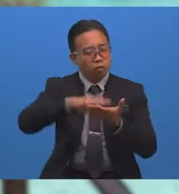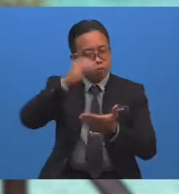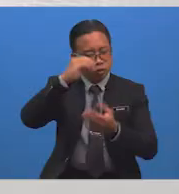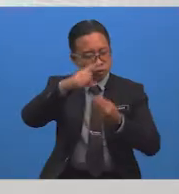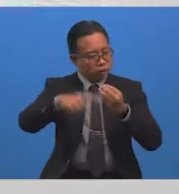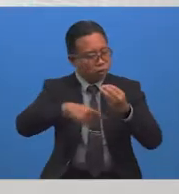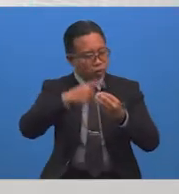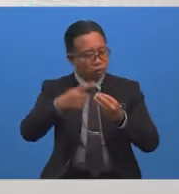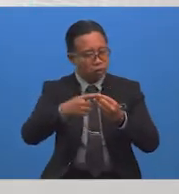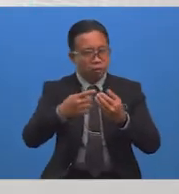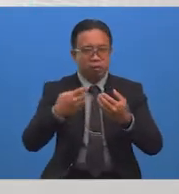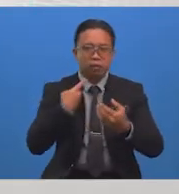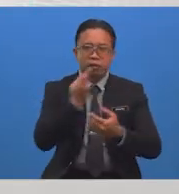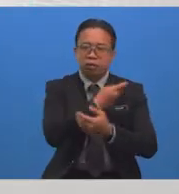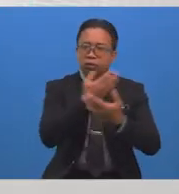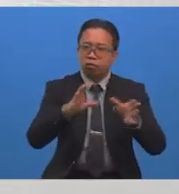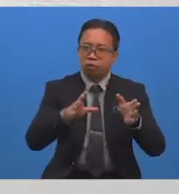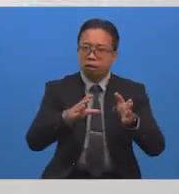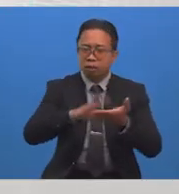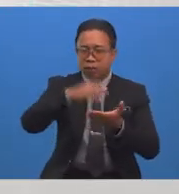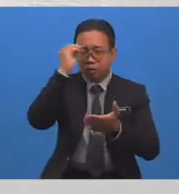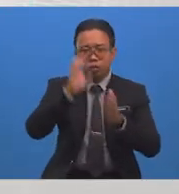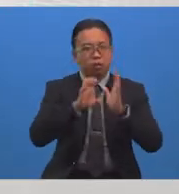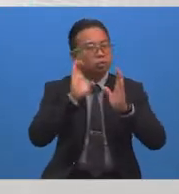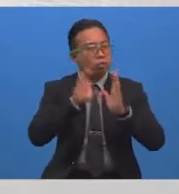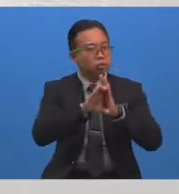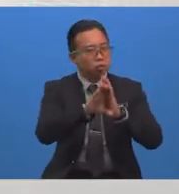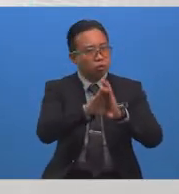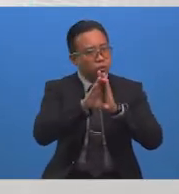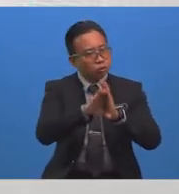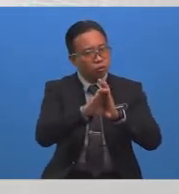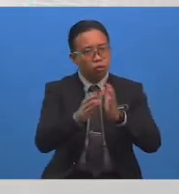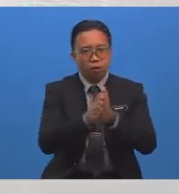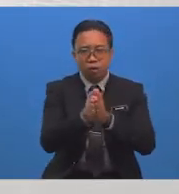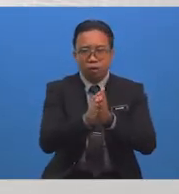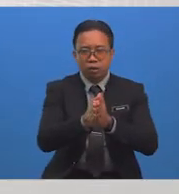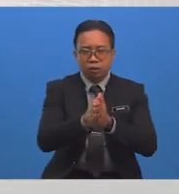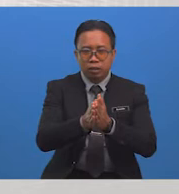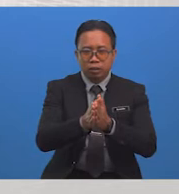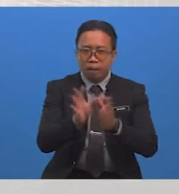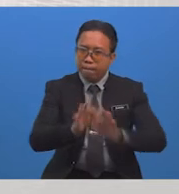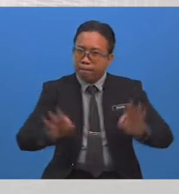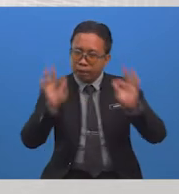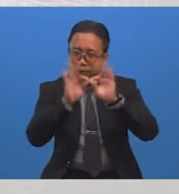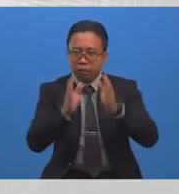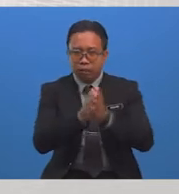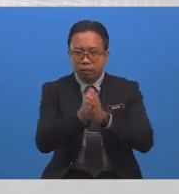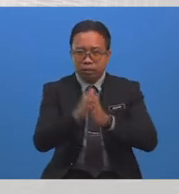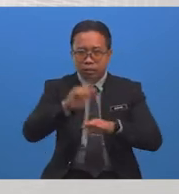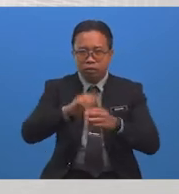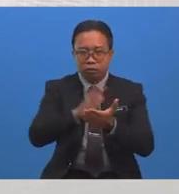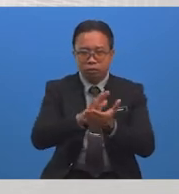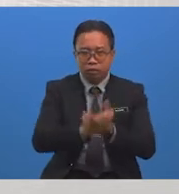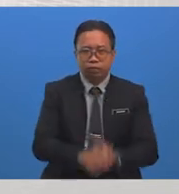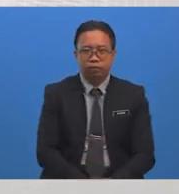hari ini kita telah belajar contoh-contoh ke dentingan dan perlakuan sikap rajin di sekolah